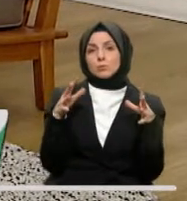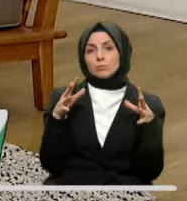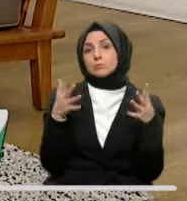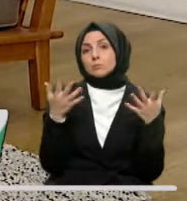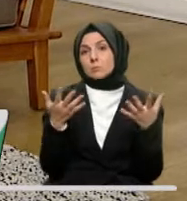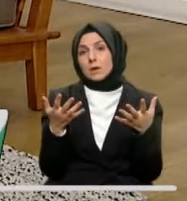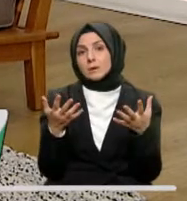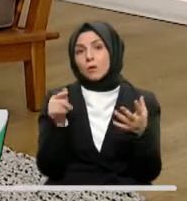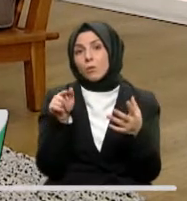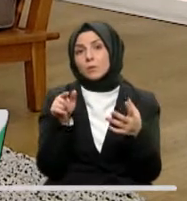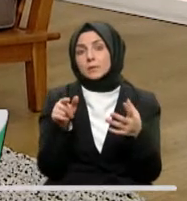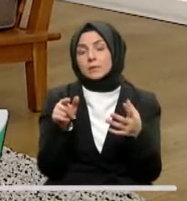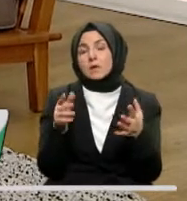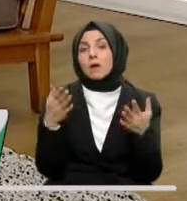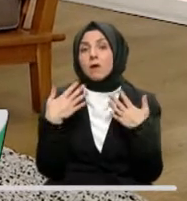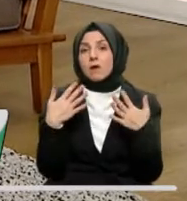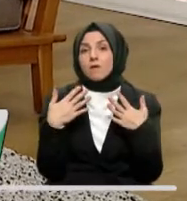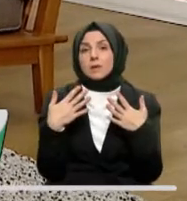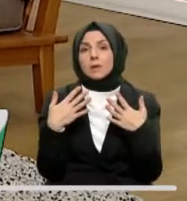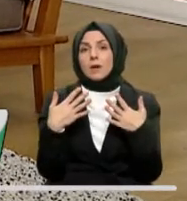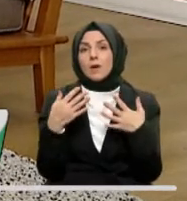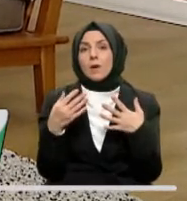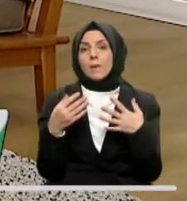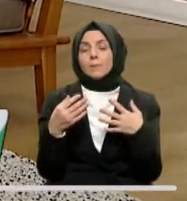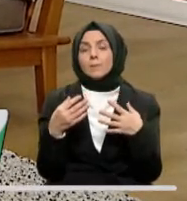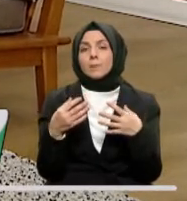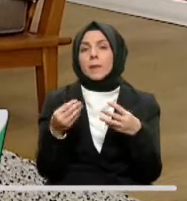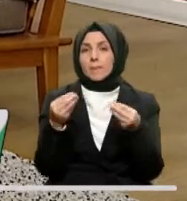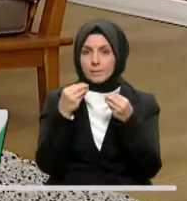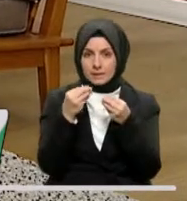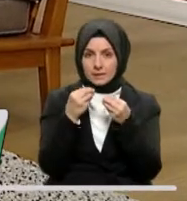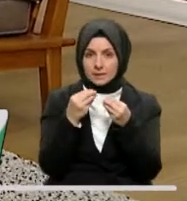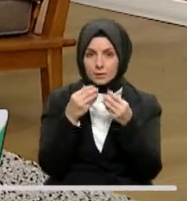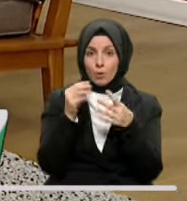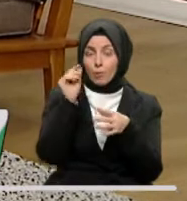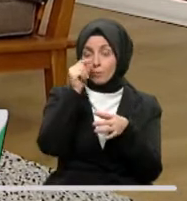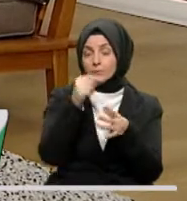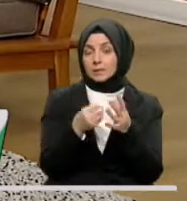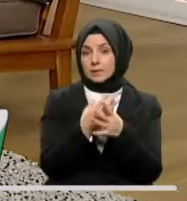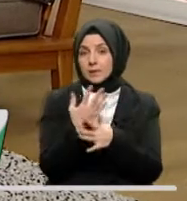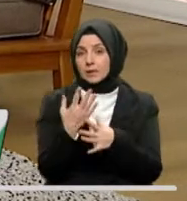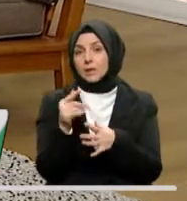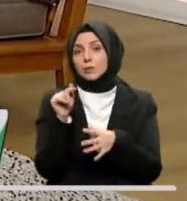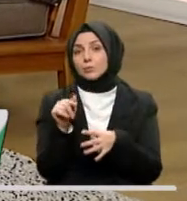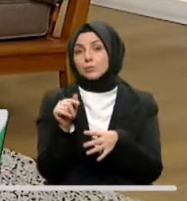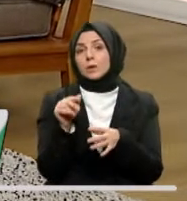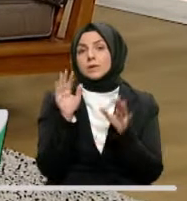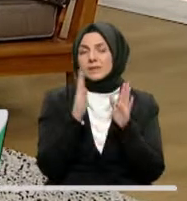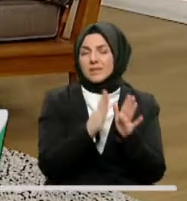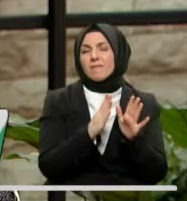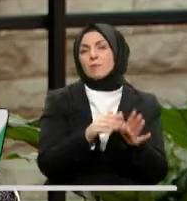tutulmaz oradaki havanın Nemi ile beslenen bitkiler şimdi havanın Nemi ile beslenen bitkisi sürekli su verirseniz ne olur bu köklü